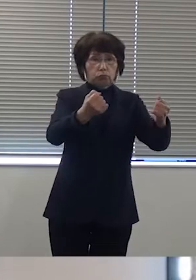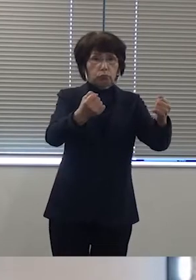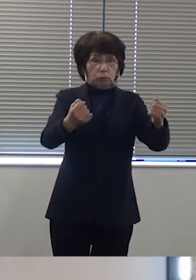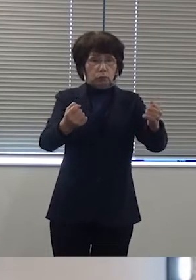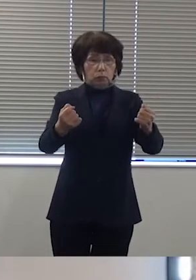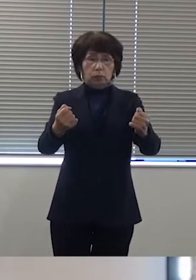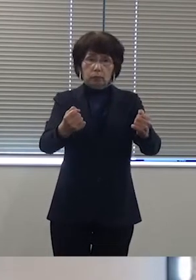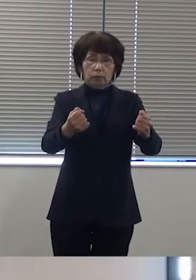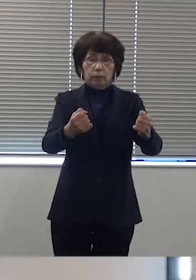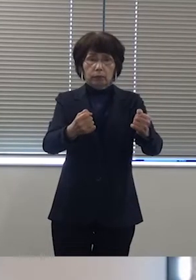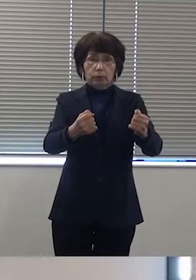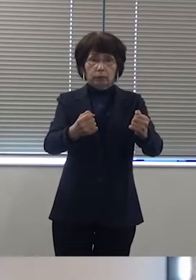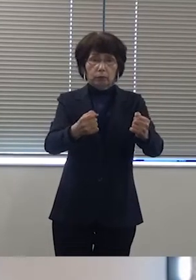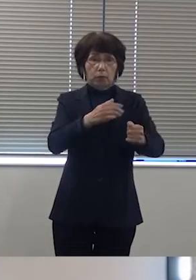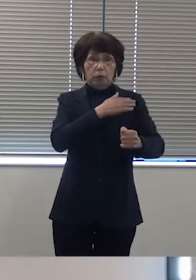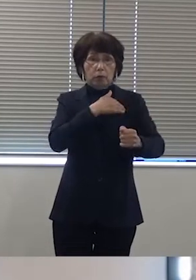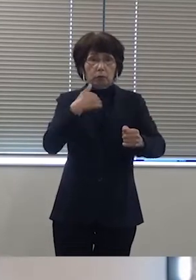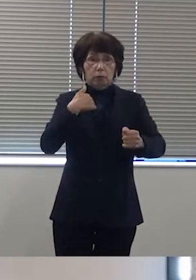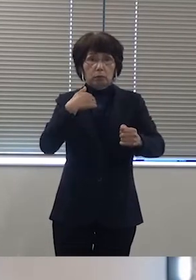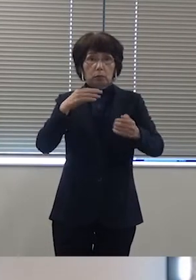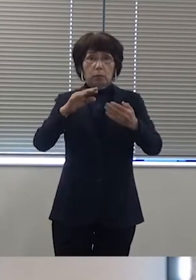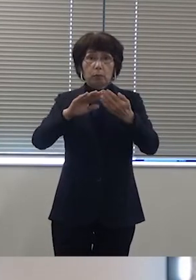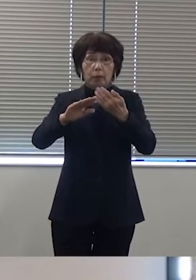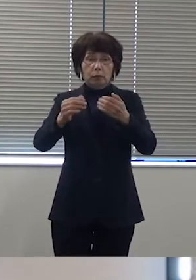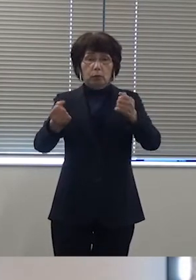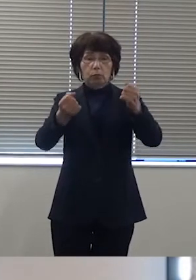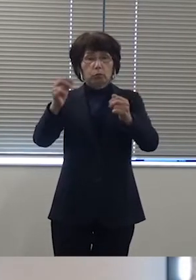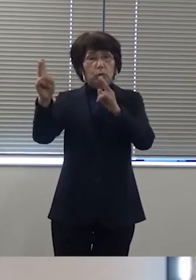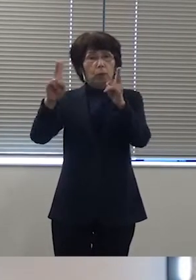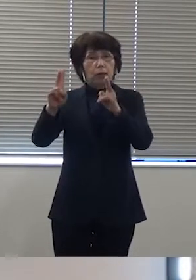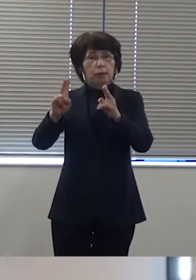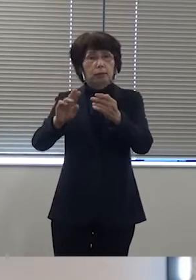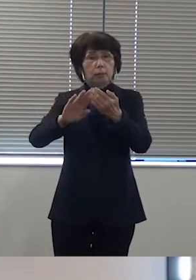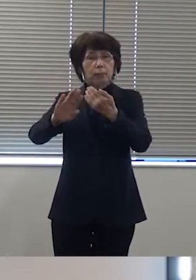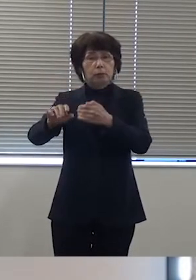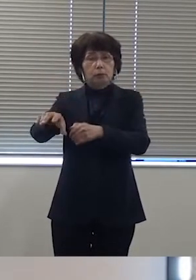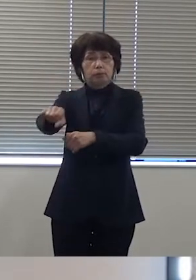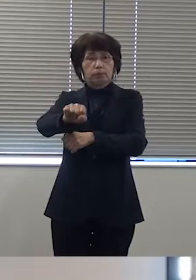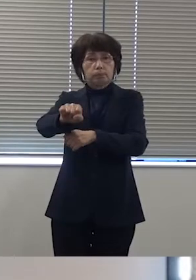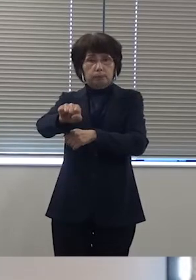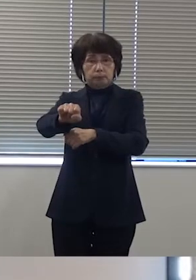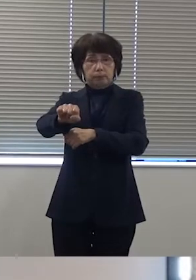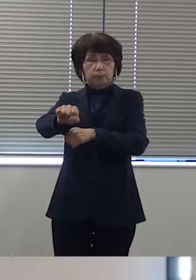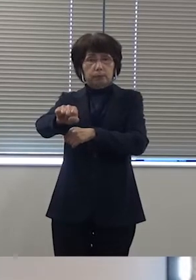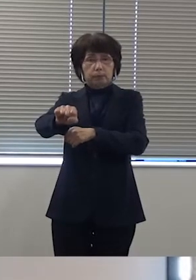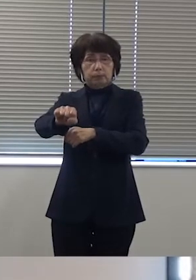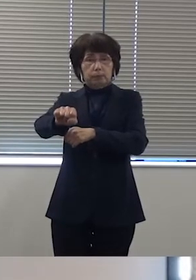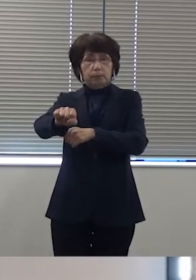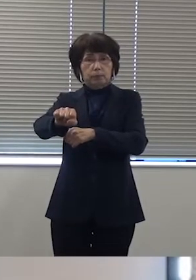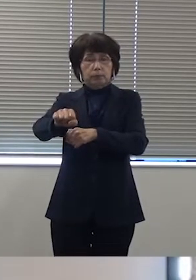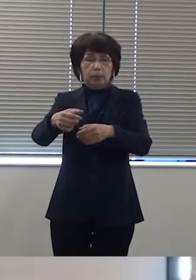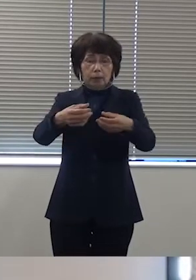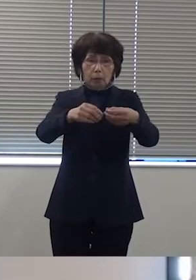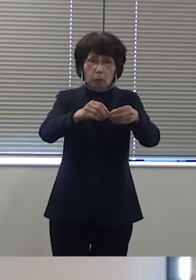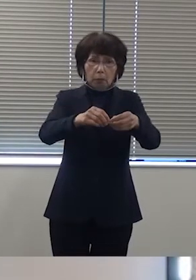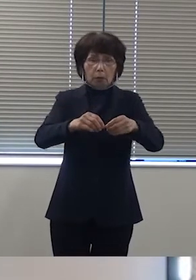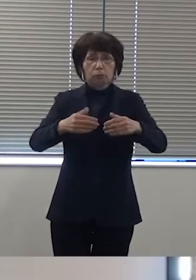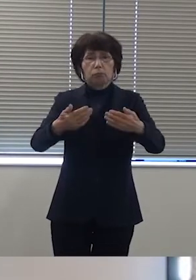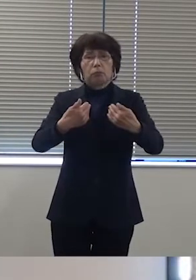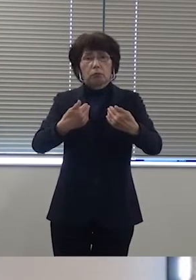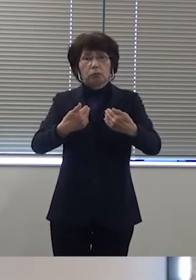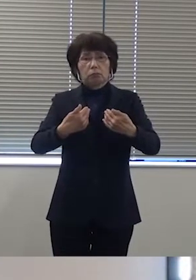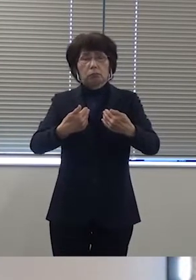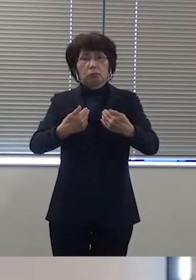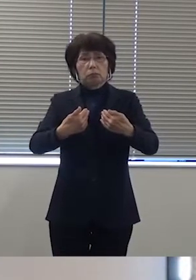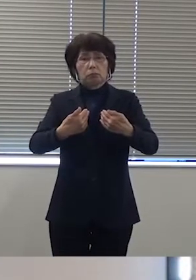。結構きめ細かくやらないと絶対うまくいかないし、それは物資管理のオペレーションって事務職員でやったこと